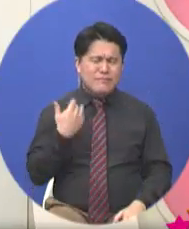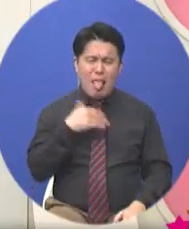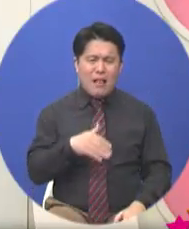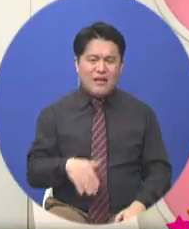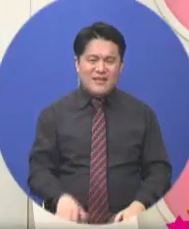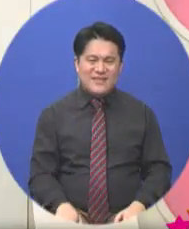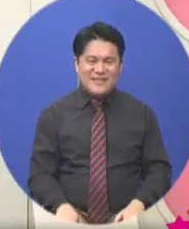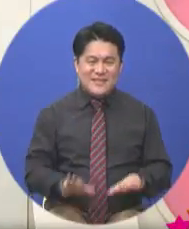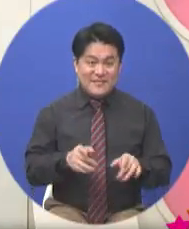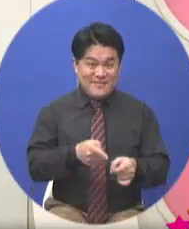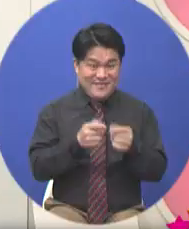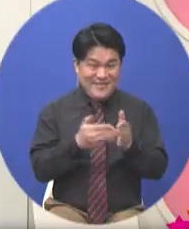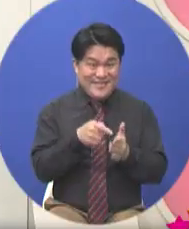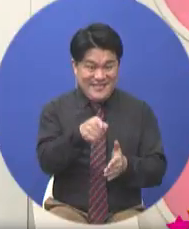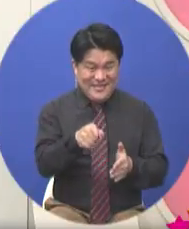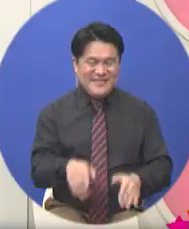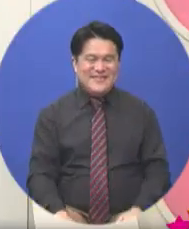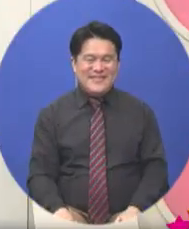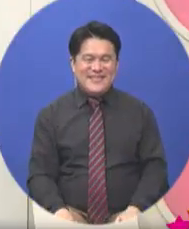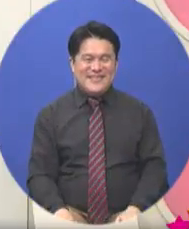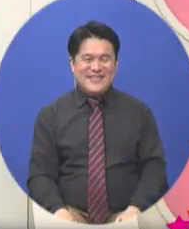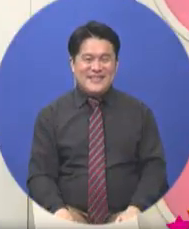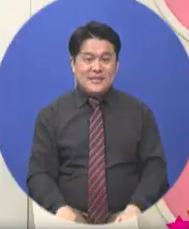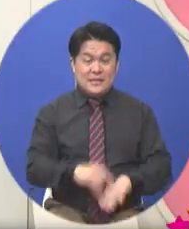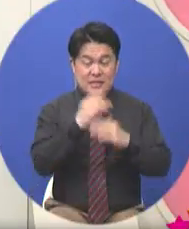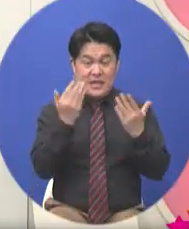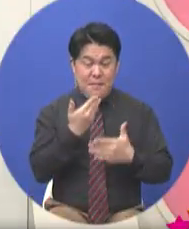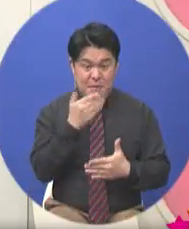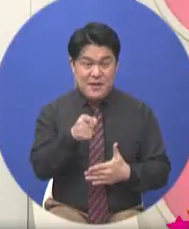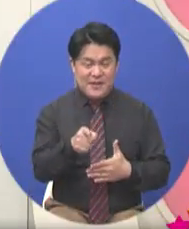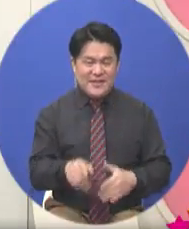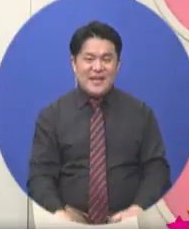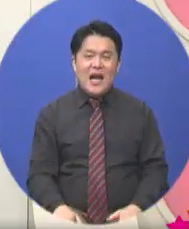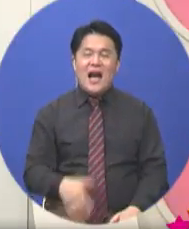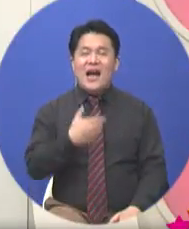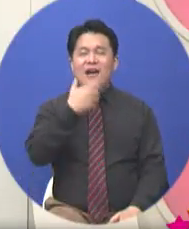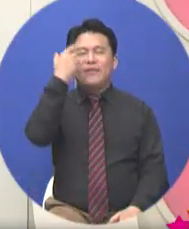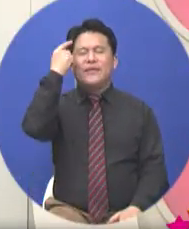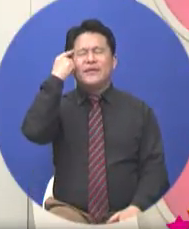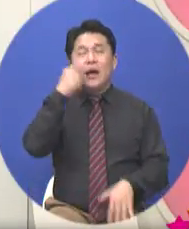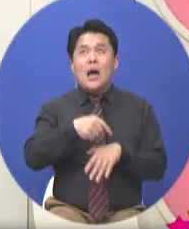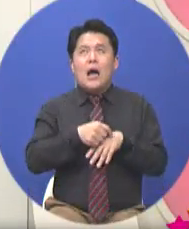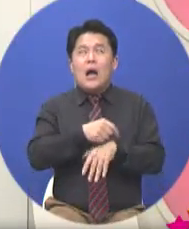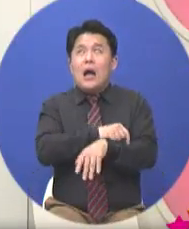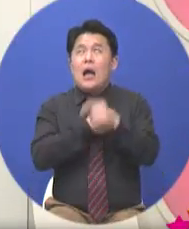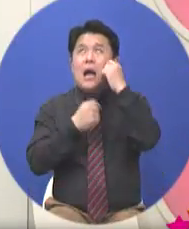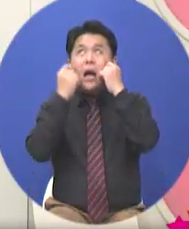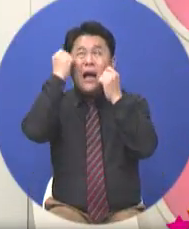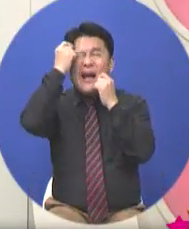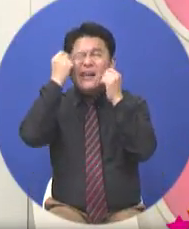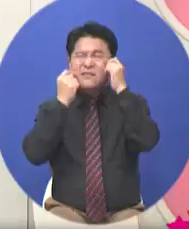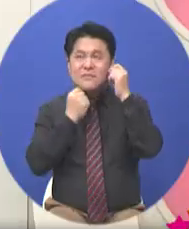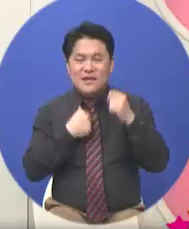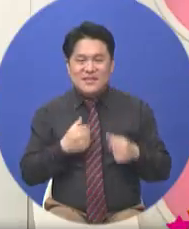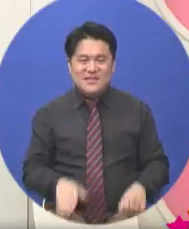못했어요. 오늘 1등 하셨네요. 예. 못하는 게 어디 있습니까? 오늘 같습니다. 하셨어요. 네. 아, 그리고 저희